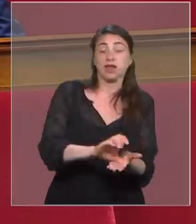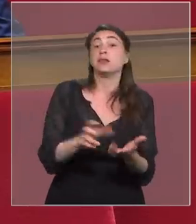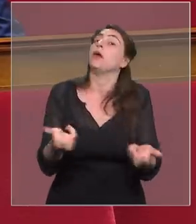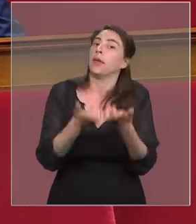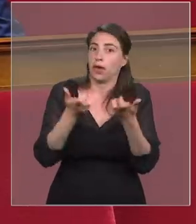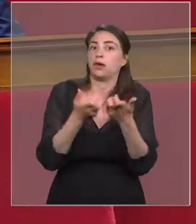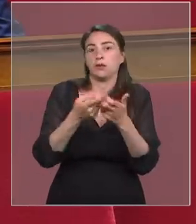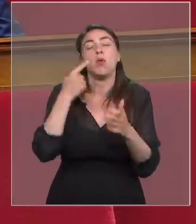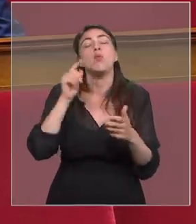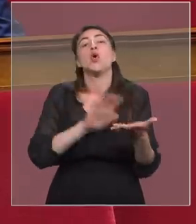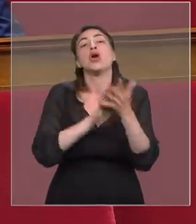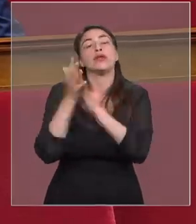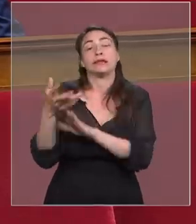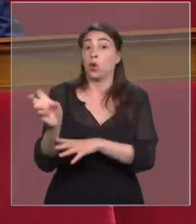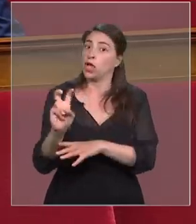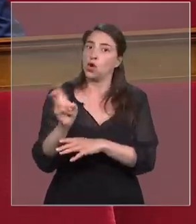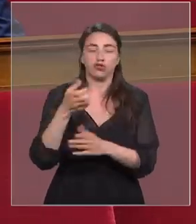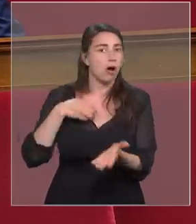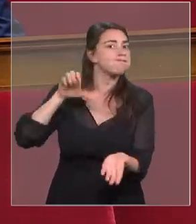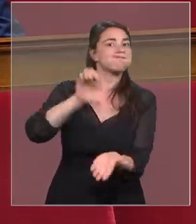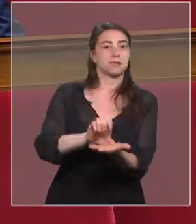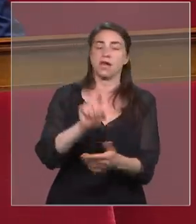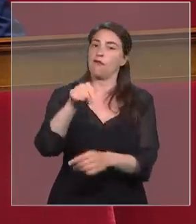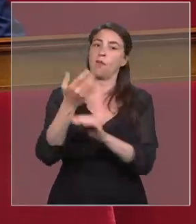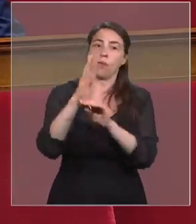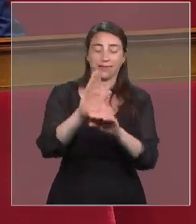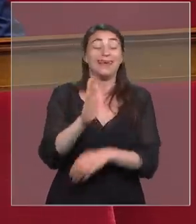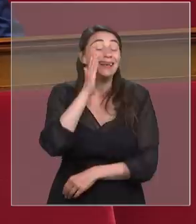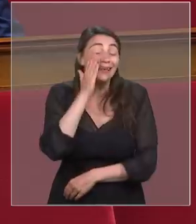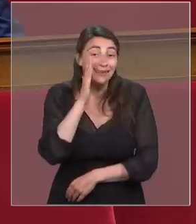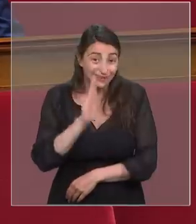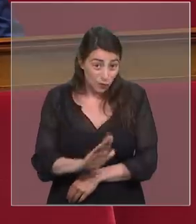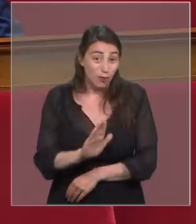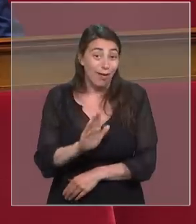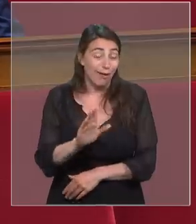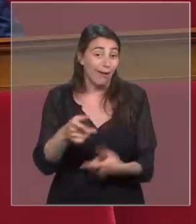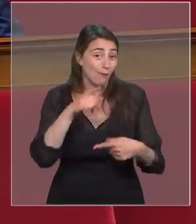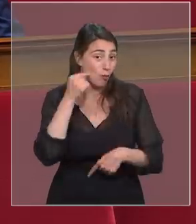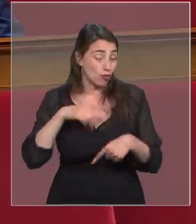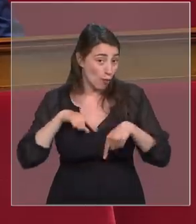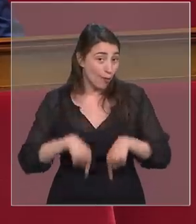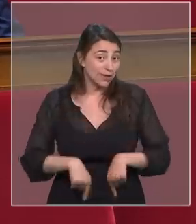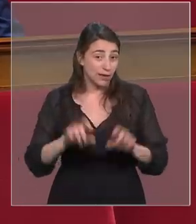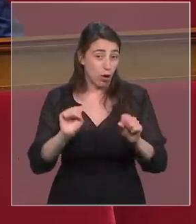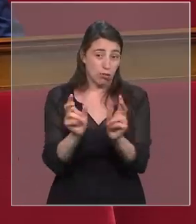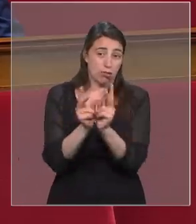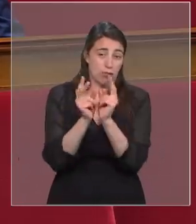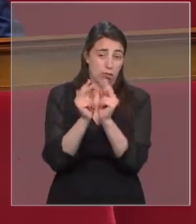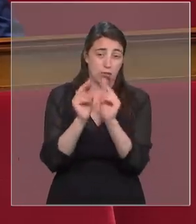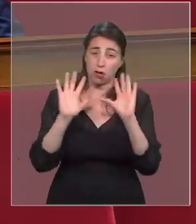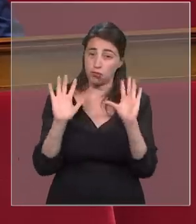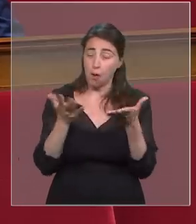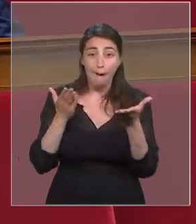écologique. Monsieur le ministre, pouvez-vous nous détailler votre stratégie pour tenir notre trajectoire de maîtrise de la dépense